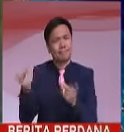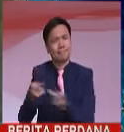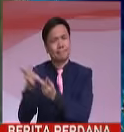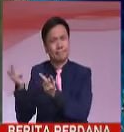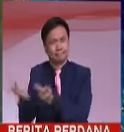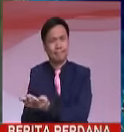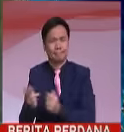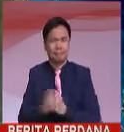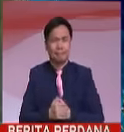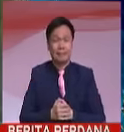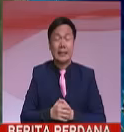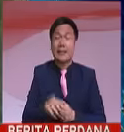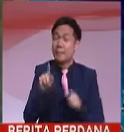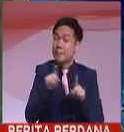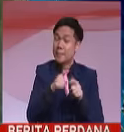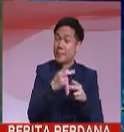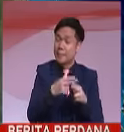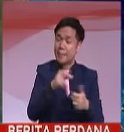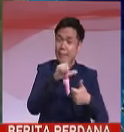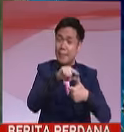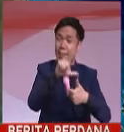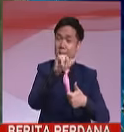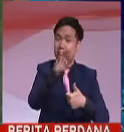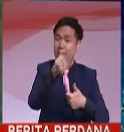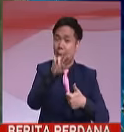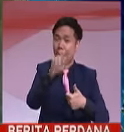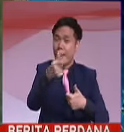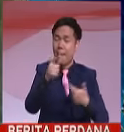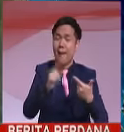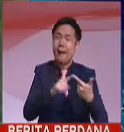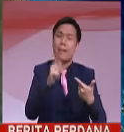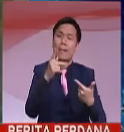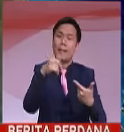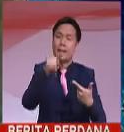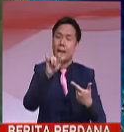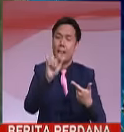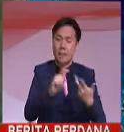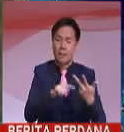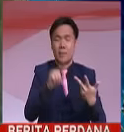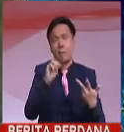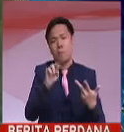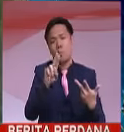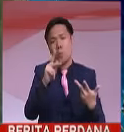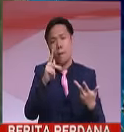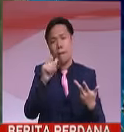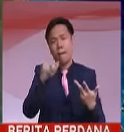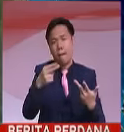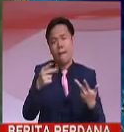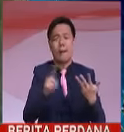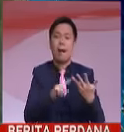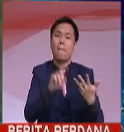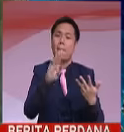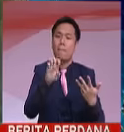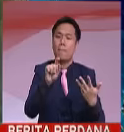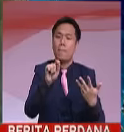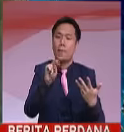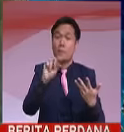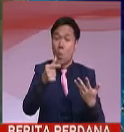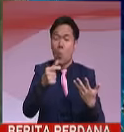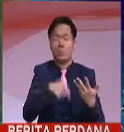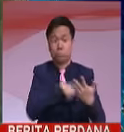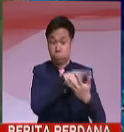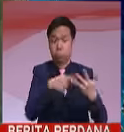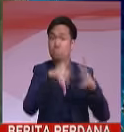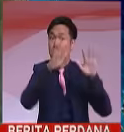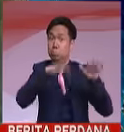melibatkan bahagian Limbang Cafe Bintulu much Sibu dan juga Betung keadaan hujan yang sedang